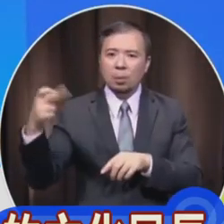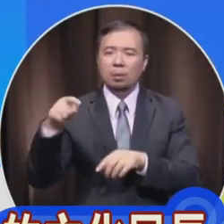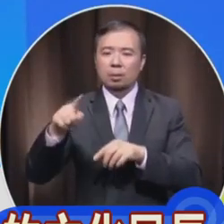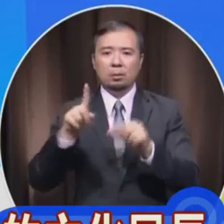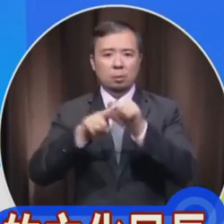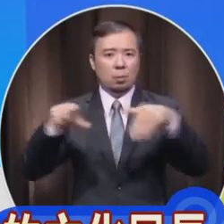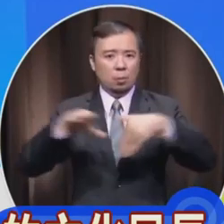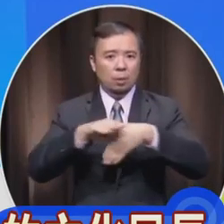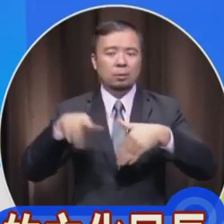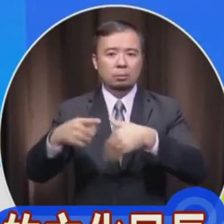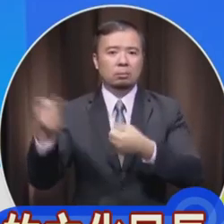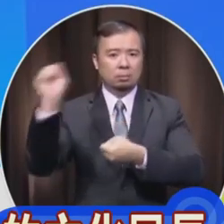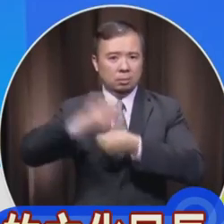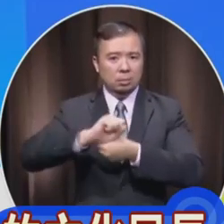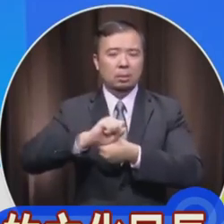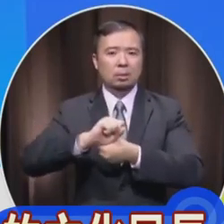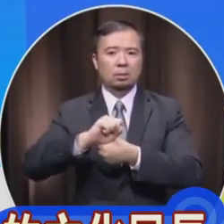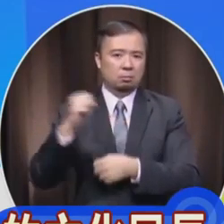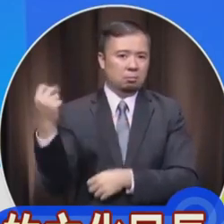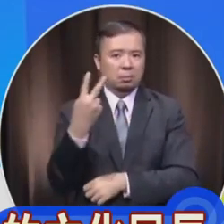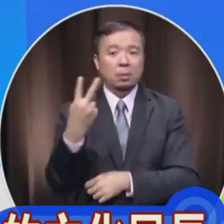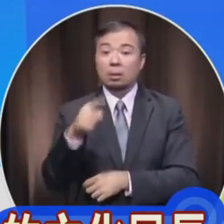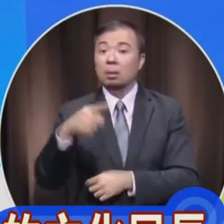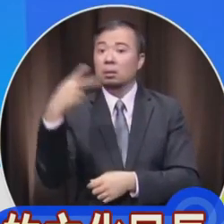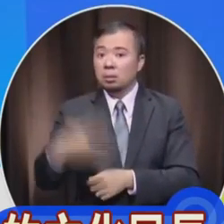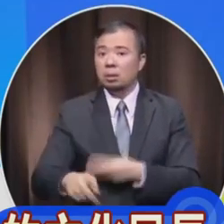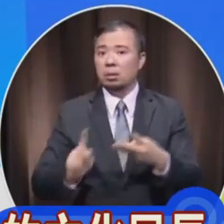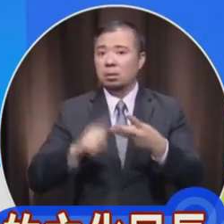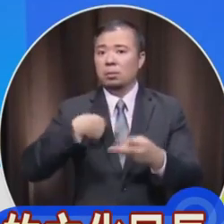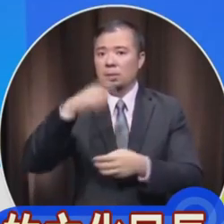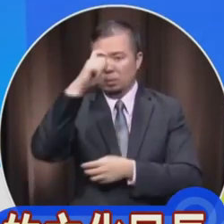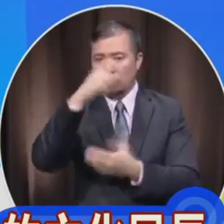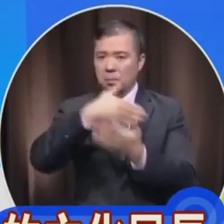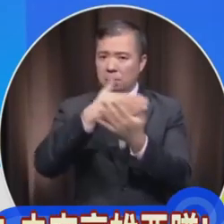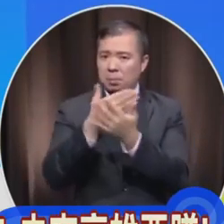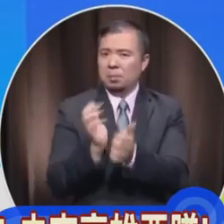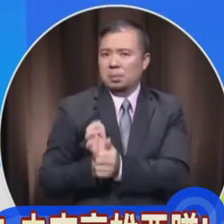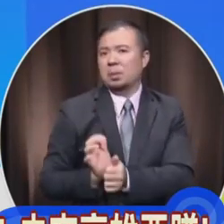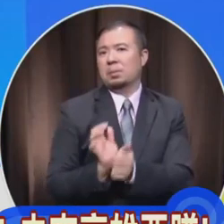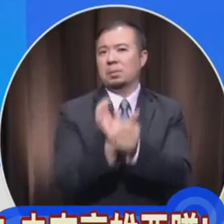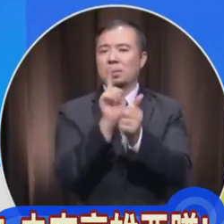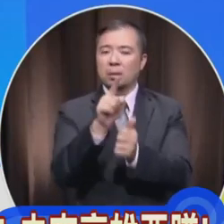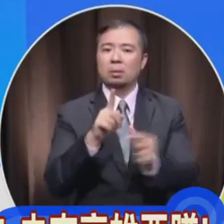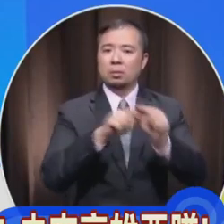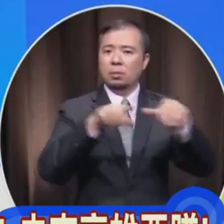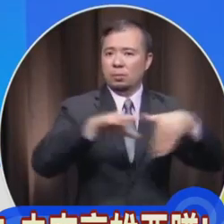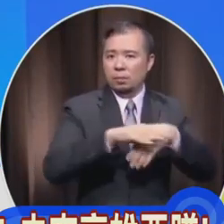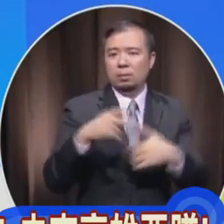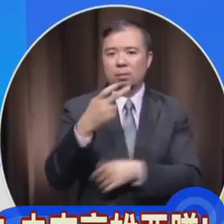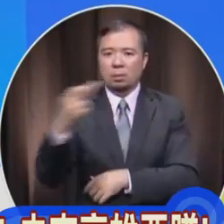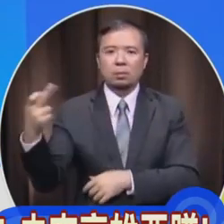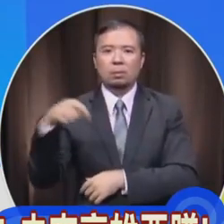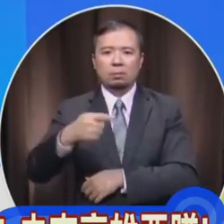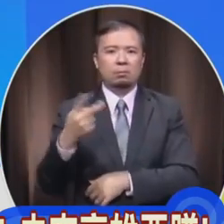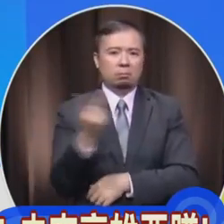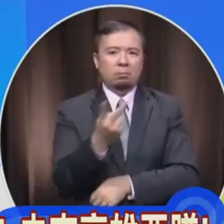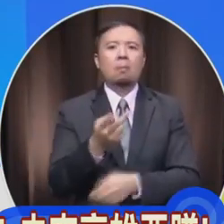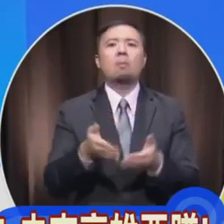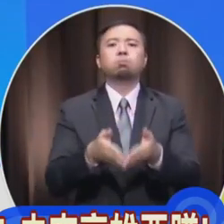上，文化的推广上，我都希望能够有中英文像这样子一个作为推动的一个工具。至于要怎